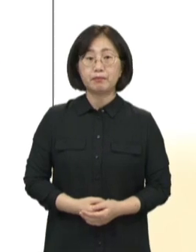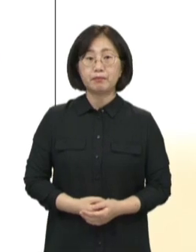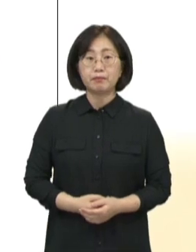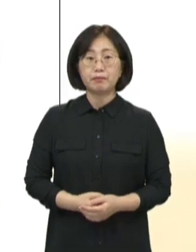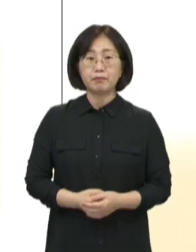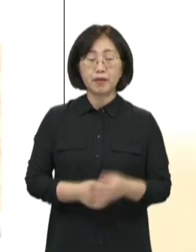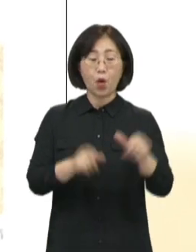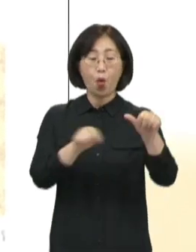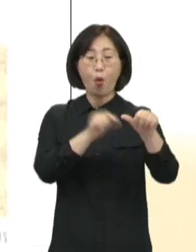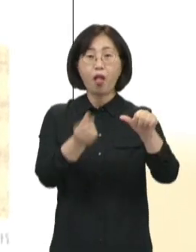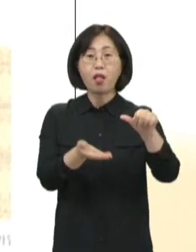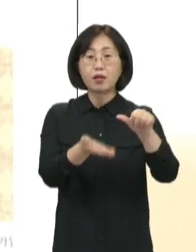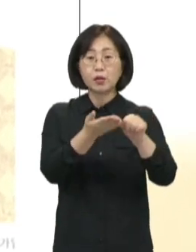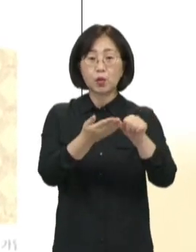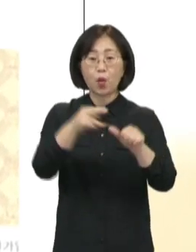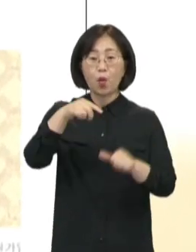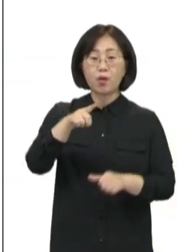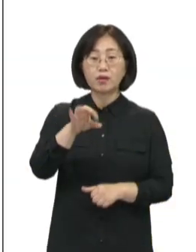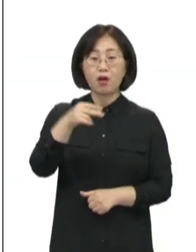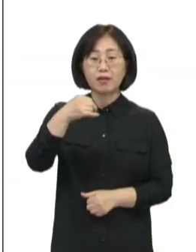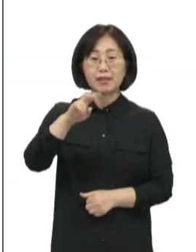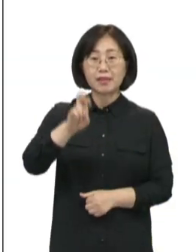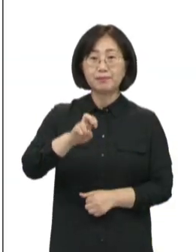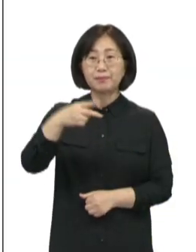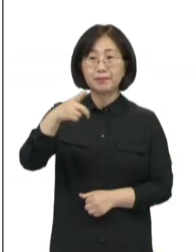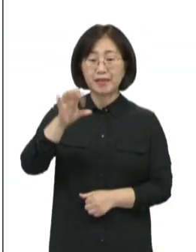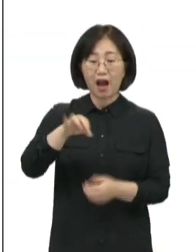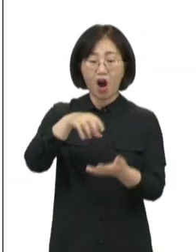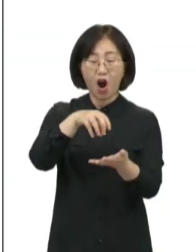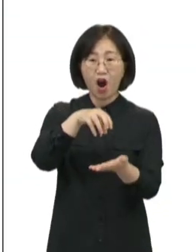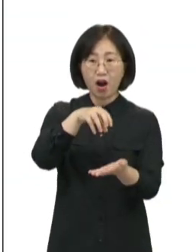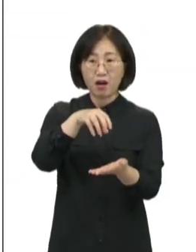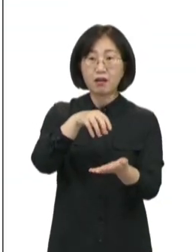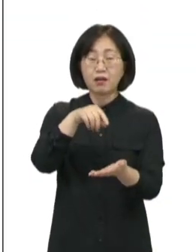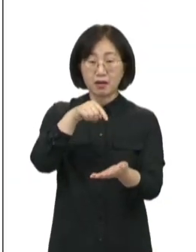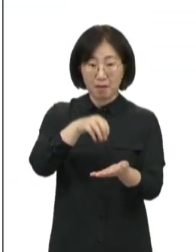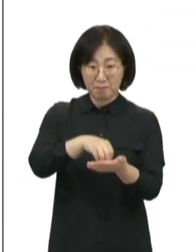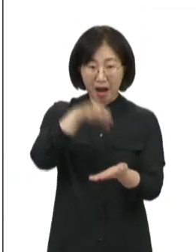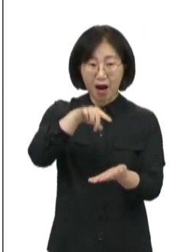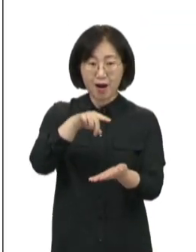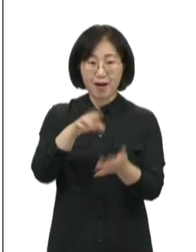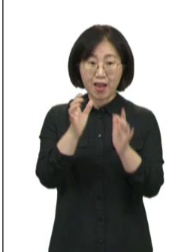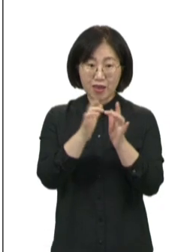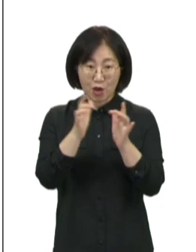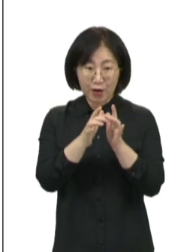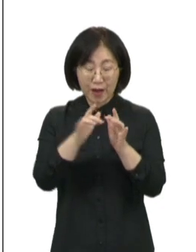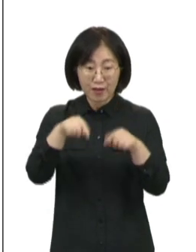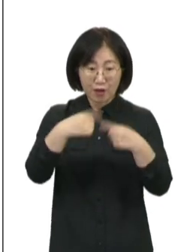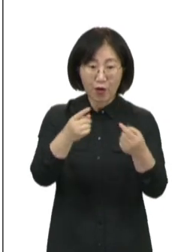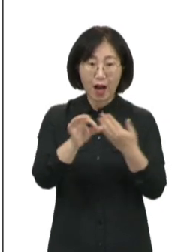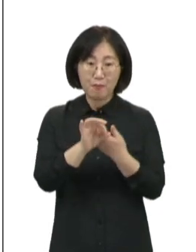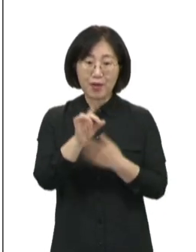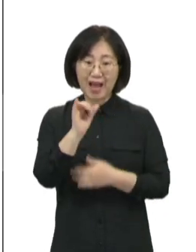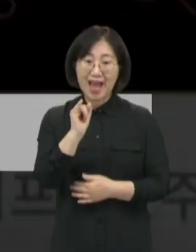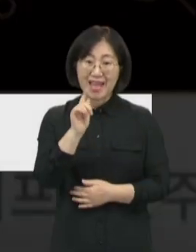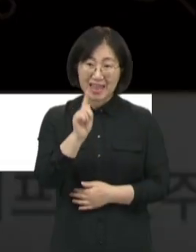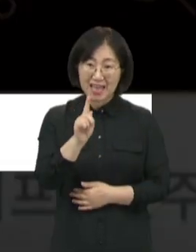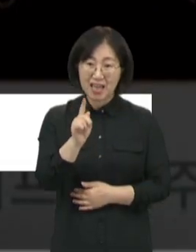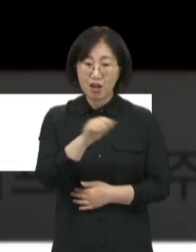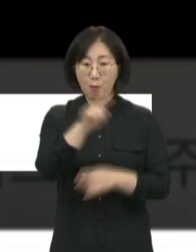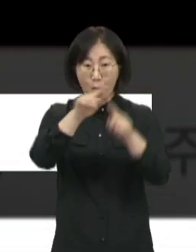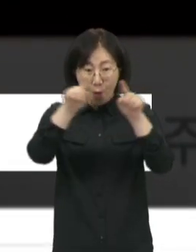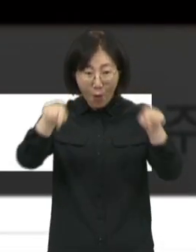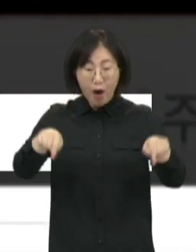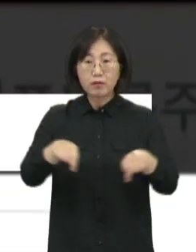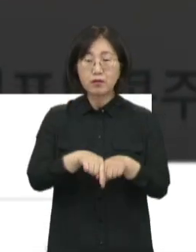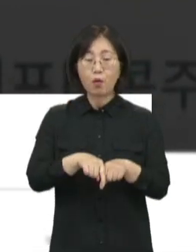지난달 초 성심당의 온라인 쇼핑몰에 들어가면 나왔던 로그인 창입니다. 유명 포털 사이트의 로그인 페이지처럼 보이지만